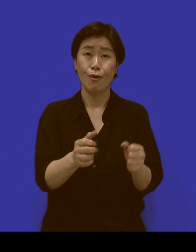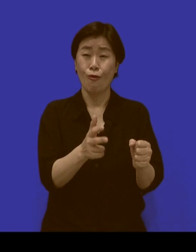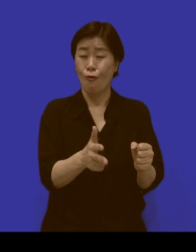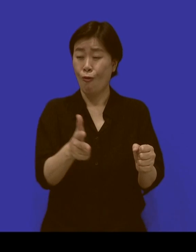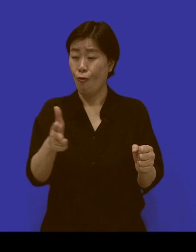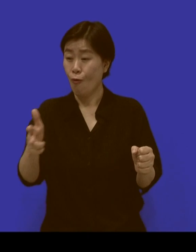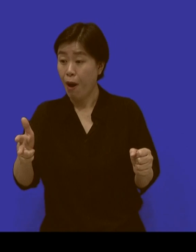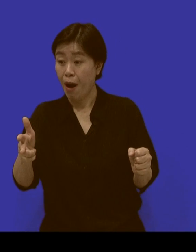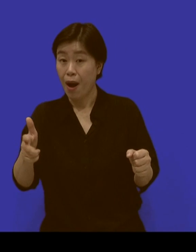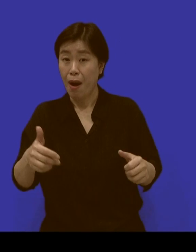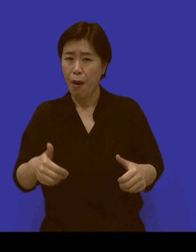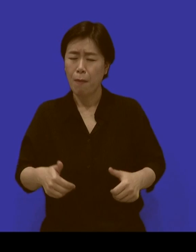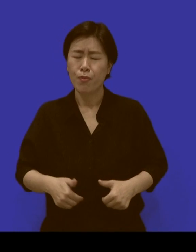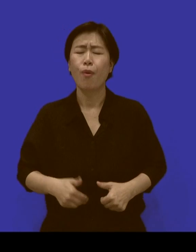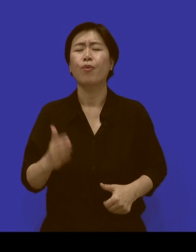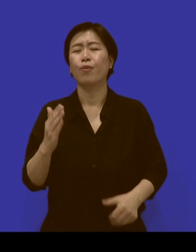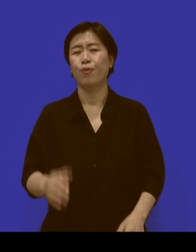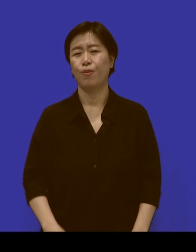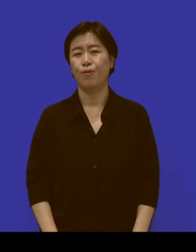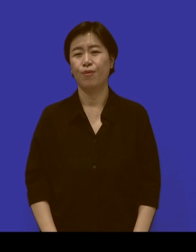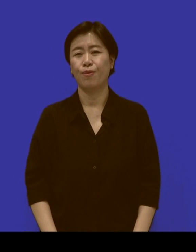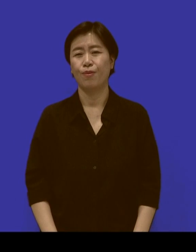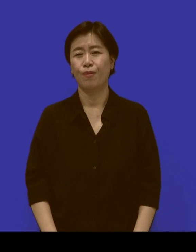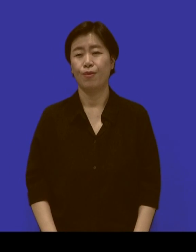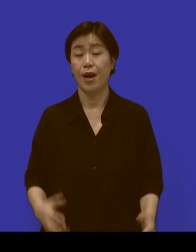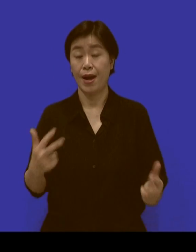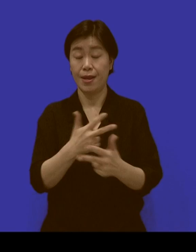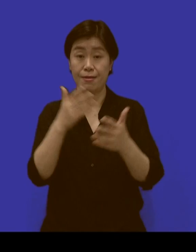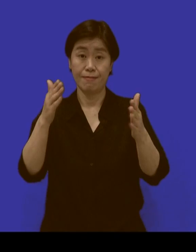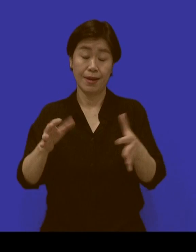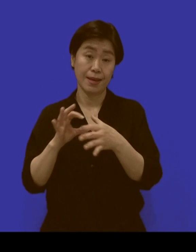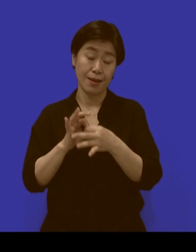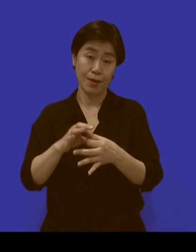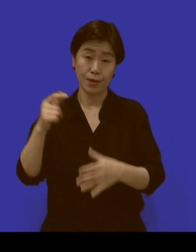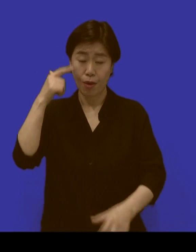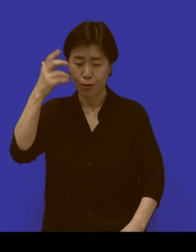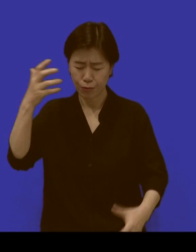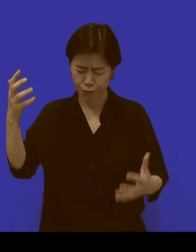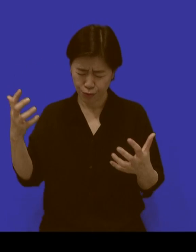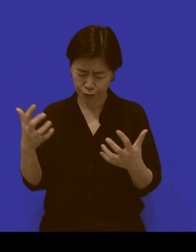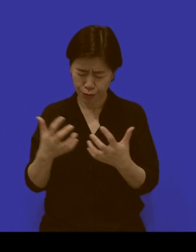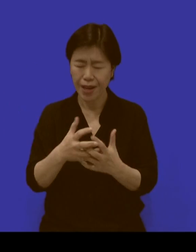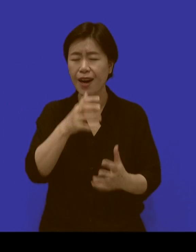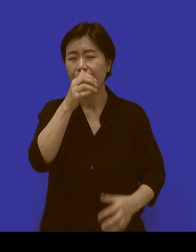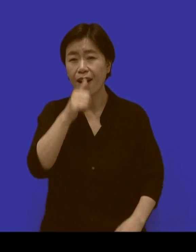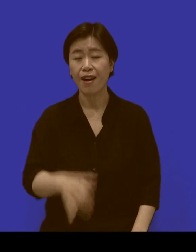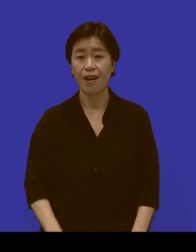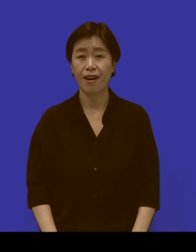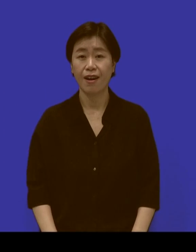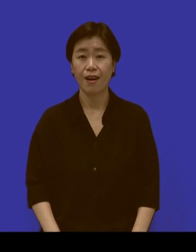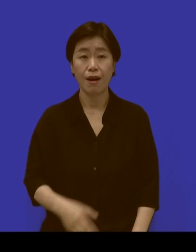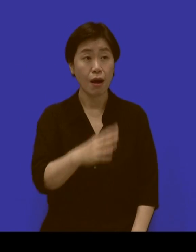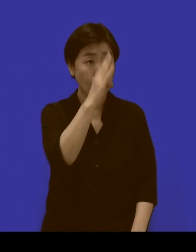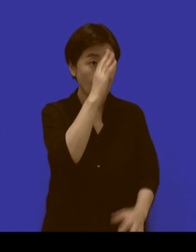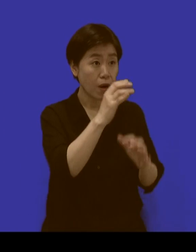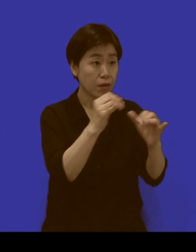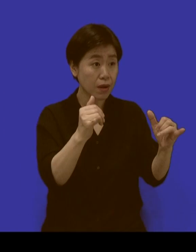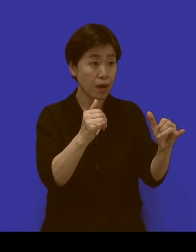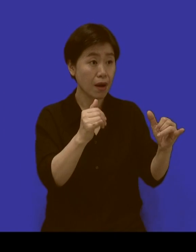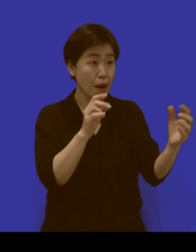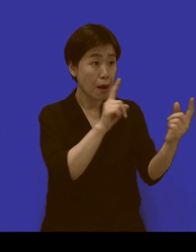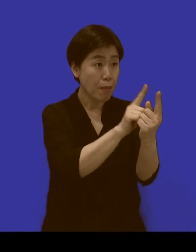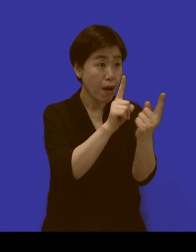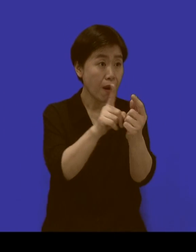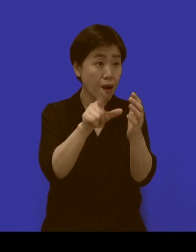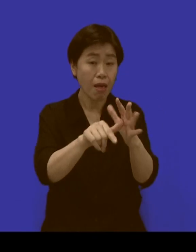했는데 그 일주일간 하나님이 계속 성령 충만하게 부어주셔서 진료실 방에 환자 방에 들어갔다 나왔다 할 때마다